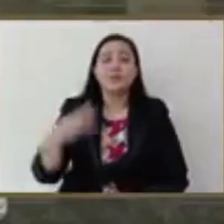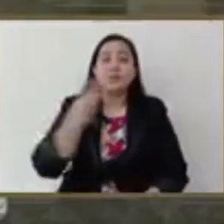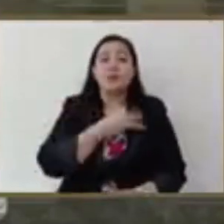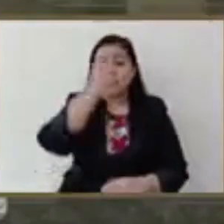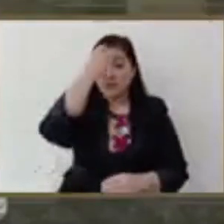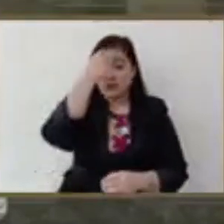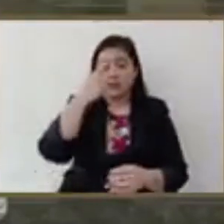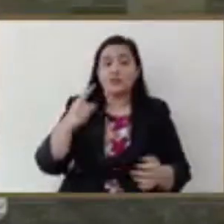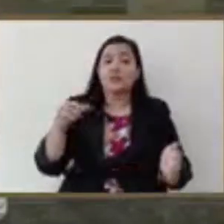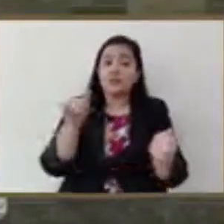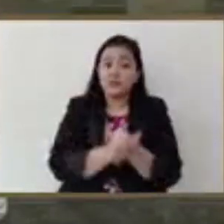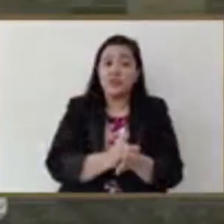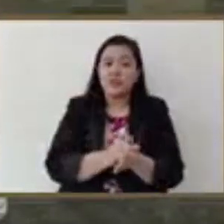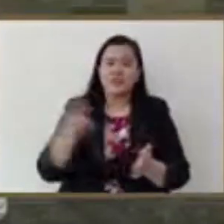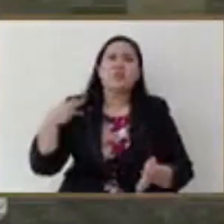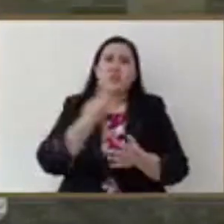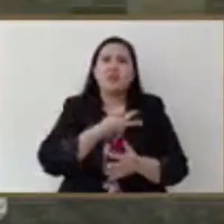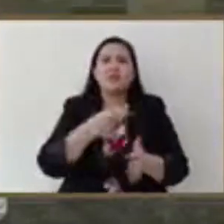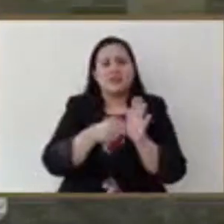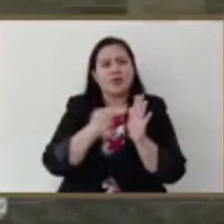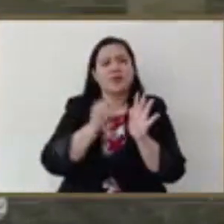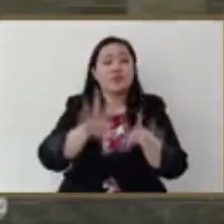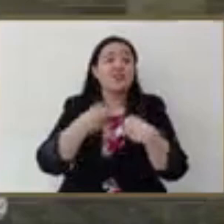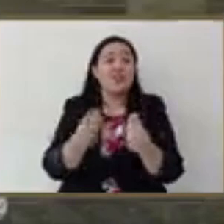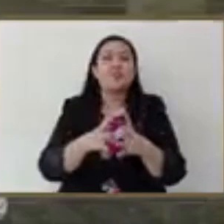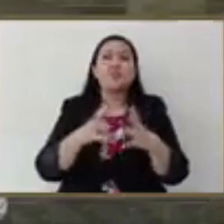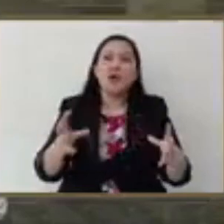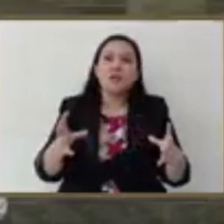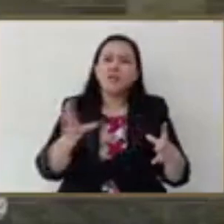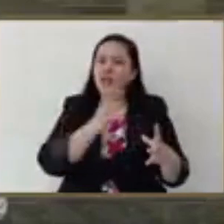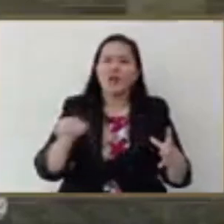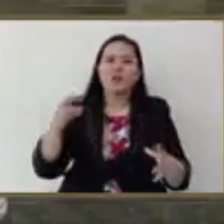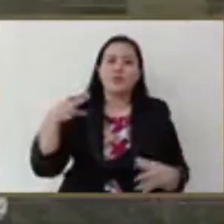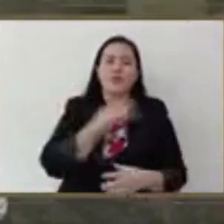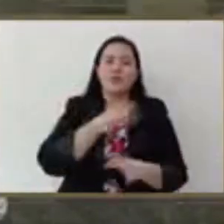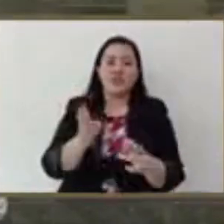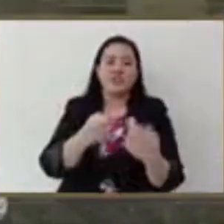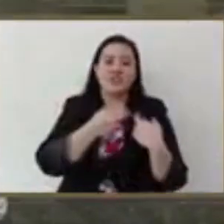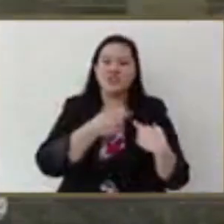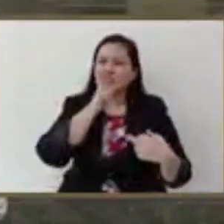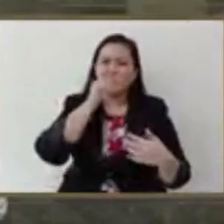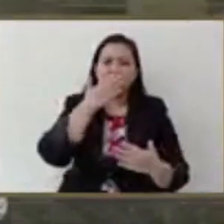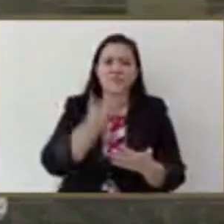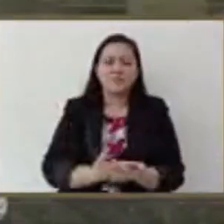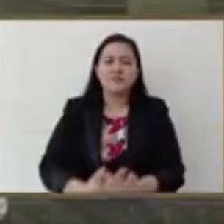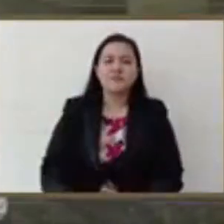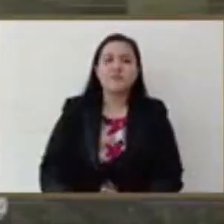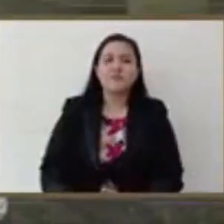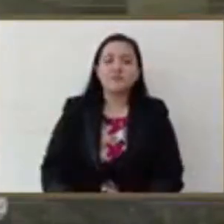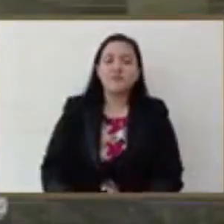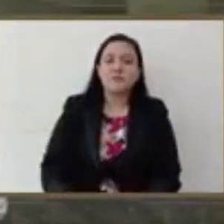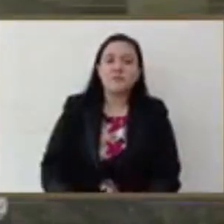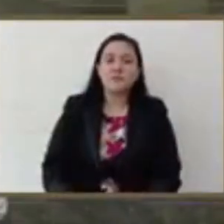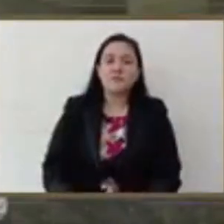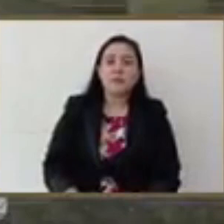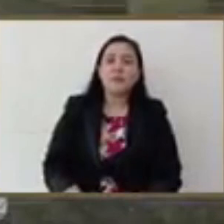na po tayo nabigyan, pero ang binalik sa atin, hindi maganda. Yes, sir. Somebody must shout amen for that. Amen. You see, and then the Bible